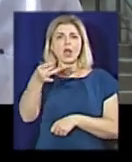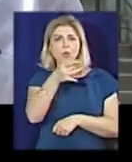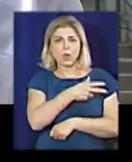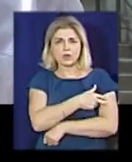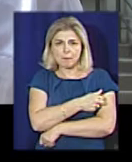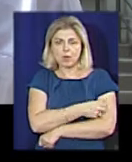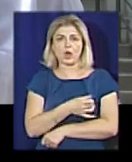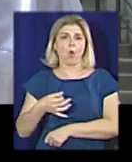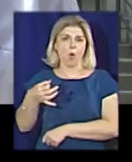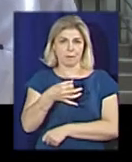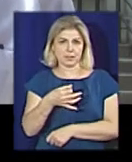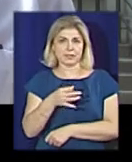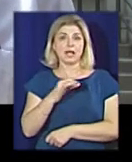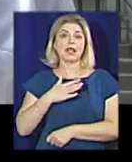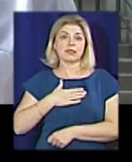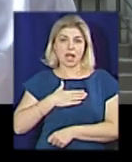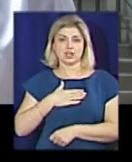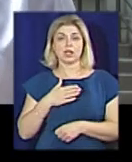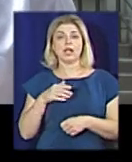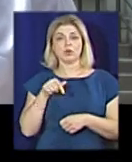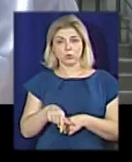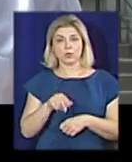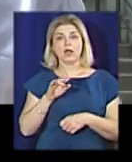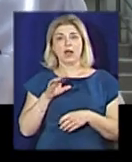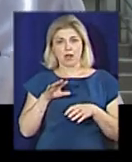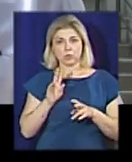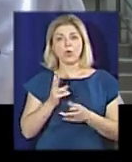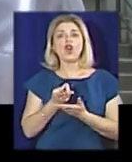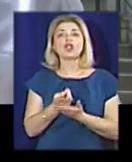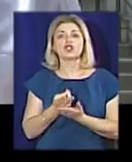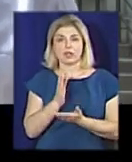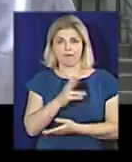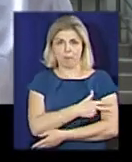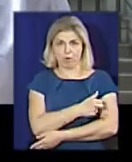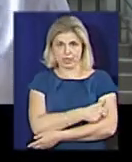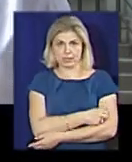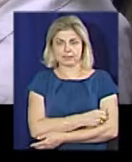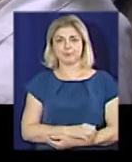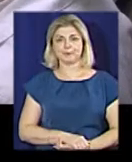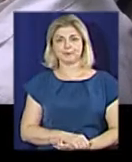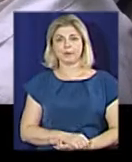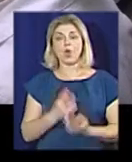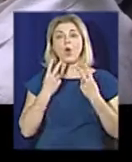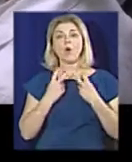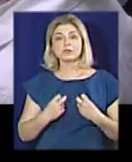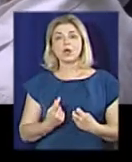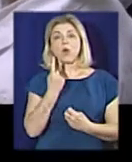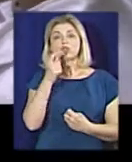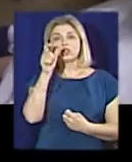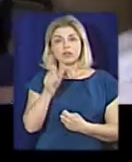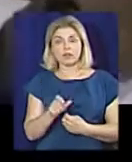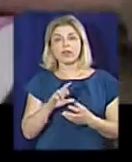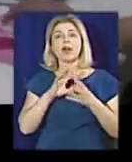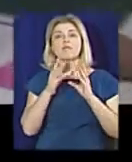районів області і наші стаціональні хворі, яким показано на даний вид обстеження. Обстеження одного пацієнта